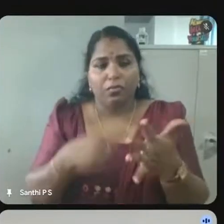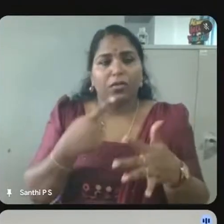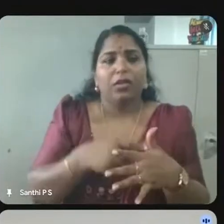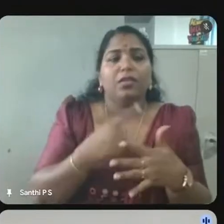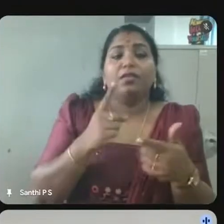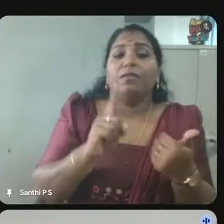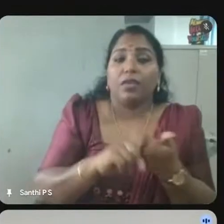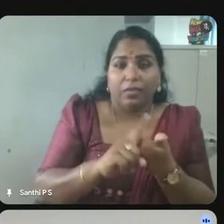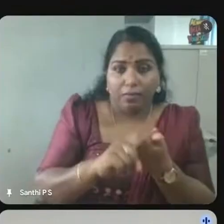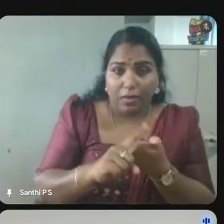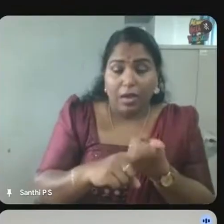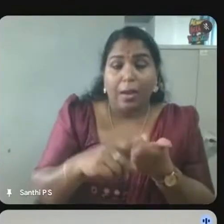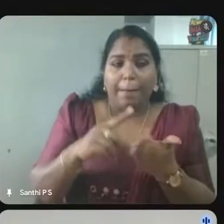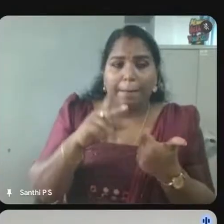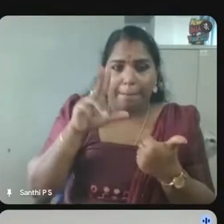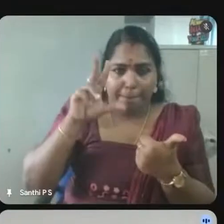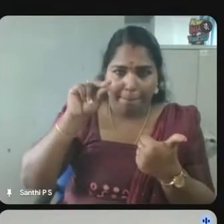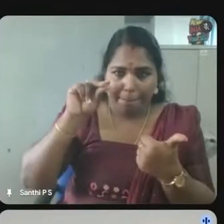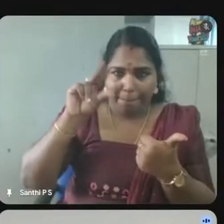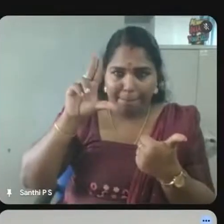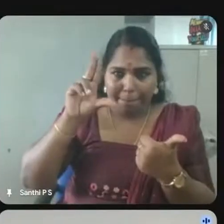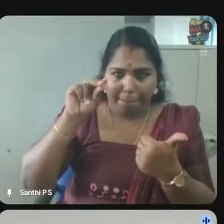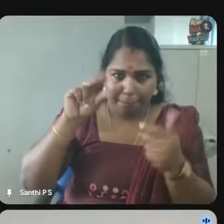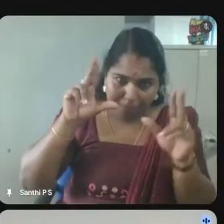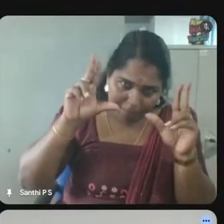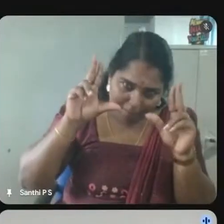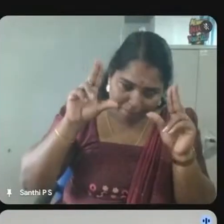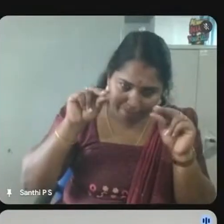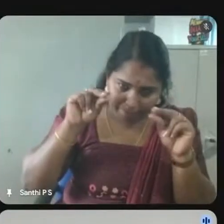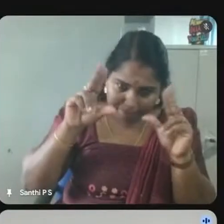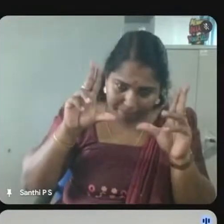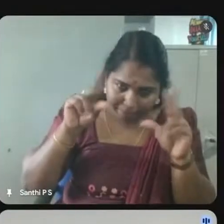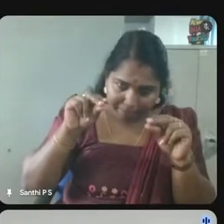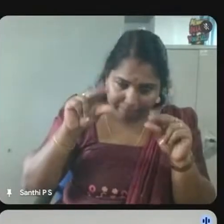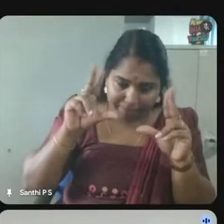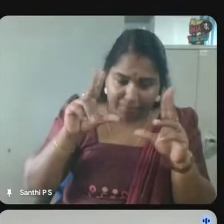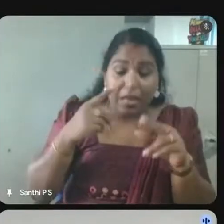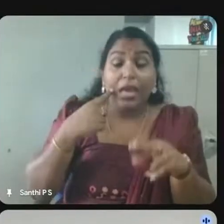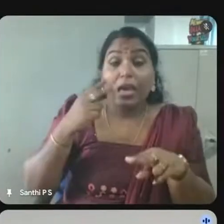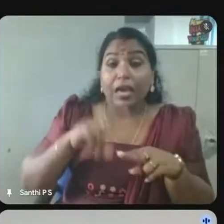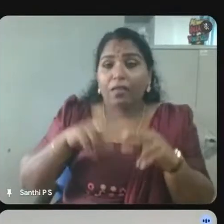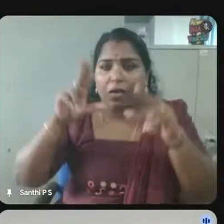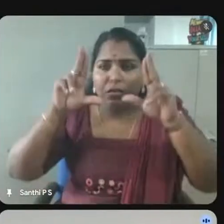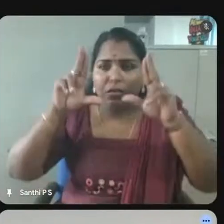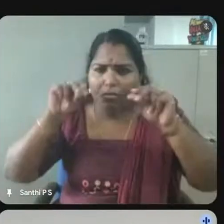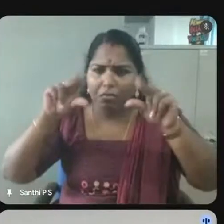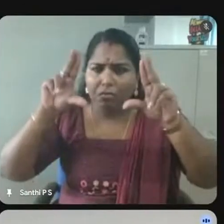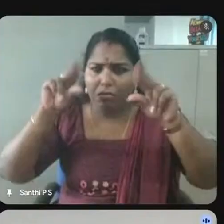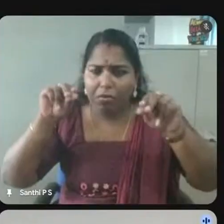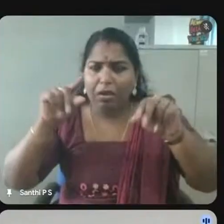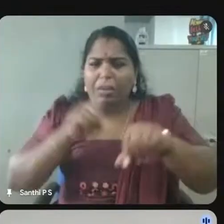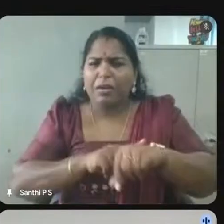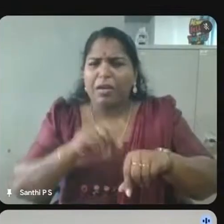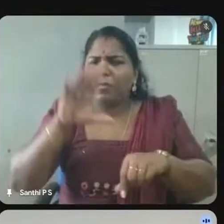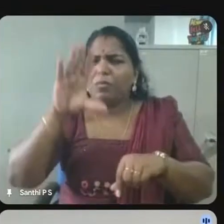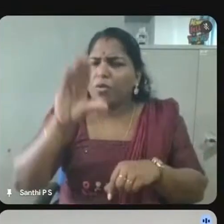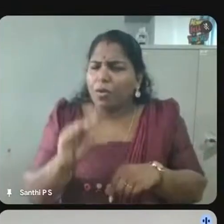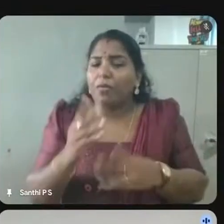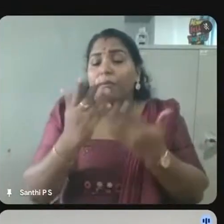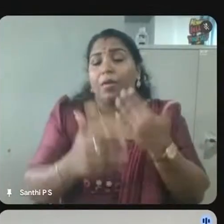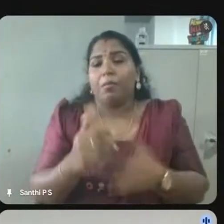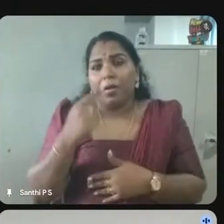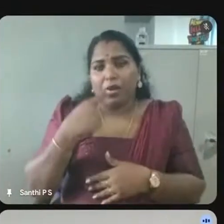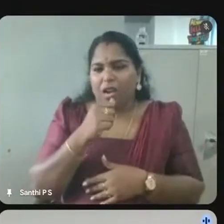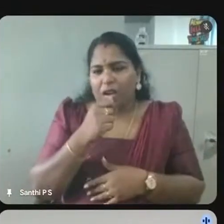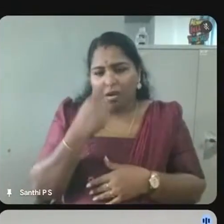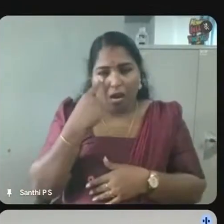കണ്ണ് ഇടയ്ക്കിടയ്ക്ക് ഇമ ചിമ്മുക. നമ്മുടെ ഇമ ചിമ്മുന്ന ഇത് ഫ്രീക്വൻസി കുറയുന്നത് കൊണ്ടാണ് നമുക്ക് പലർക്കും ഈ കണ്ണിൽ ഡ്രൈനസും ഡിജിറ്റൽ